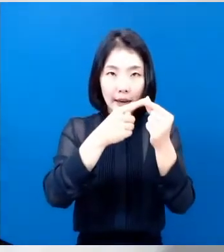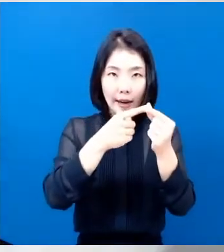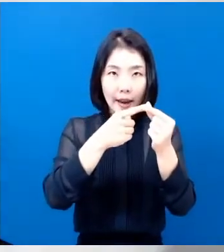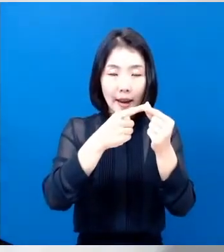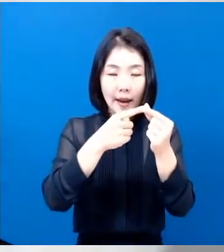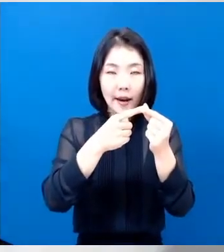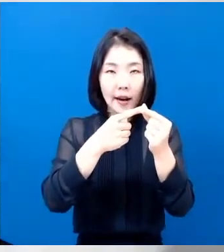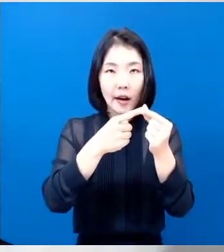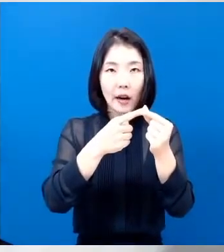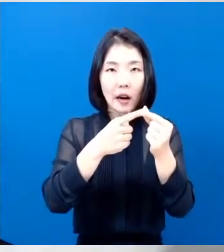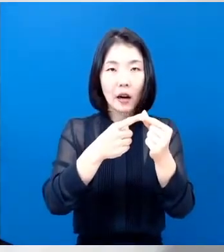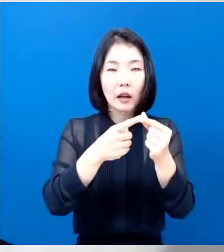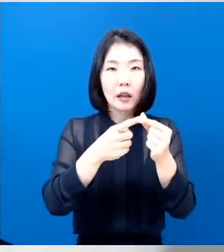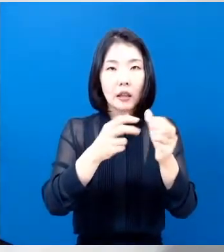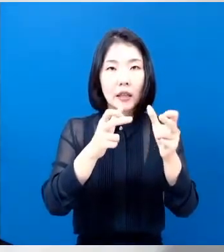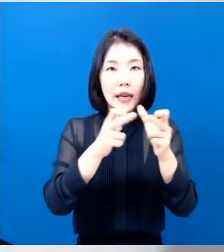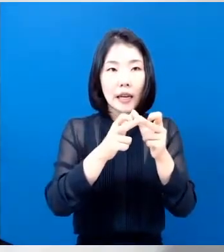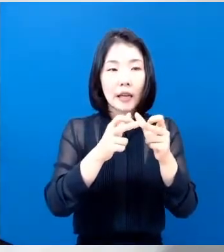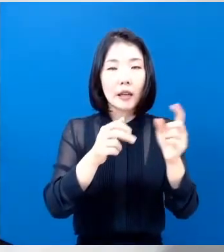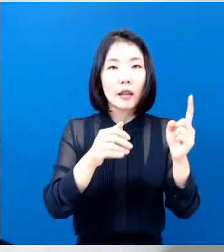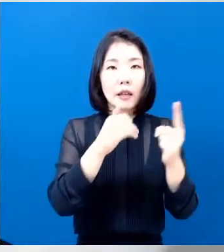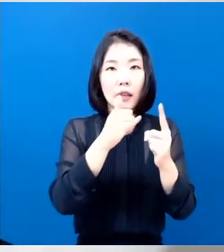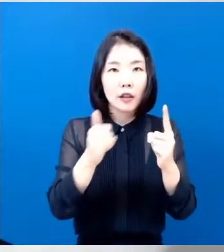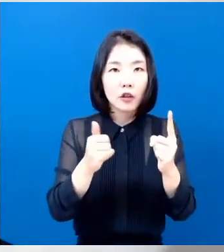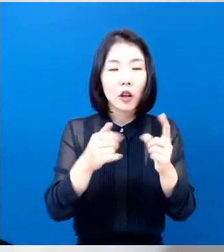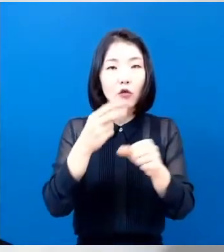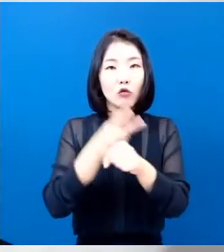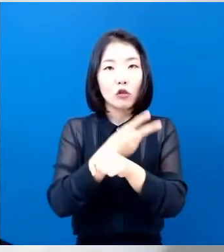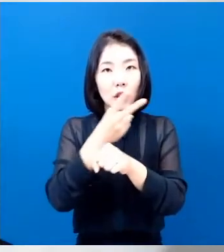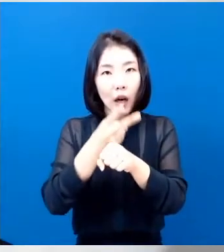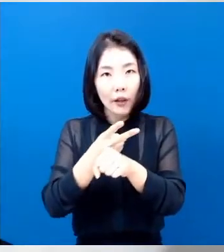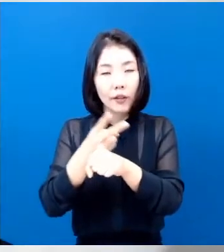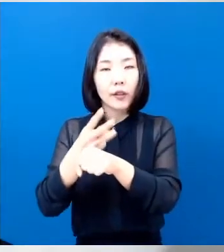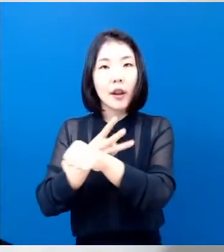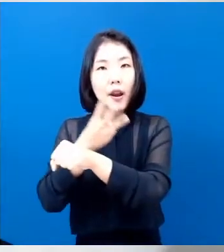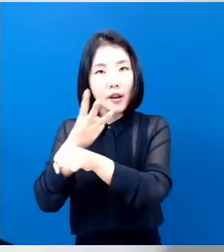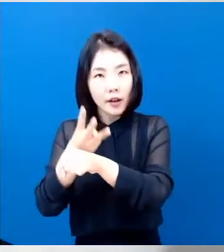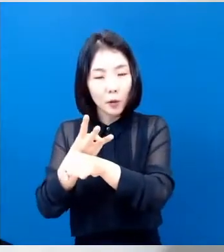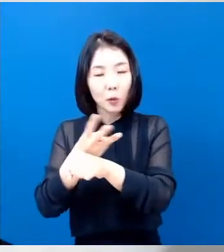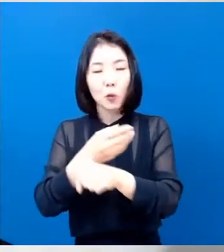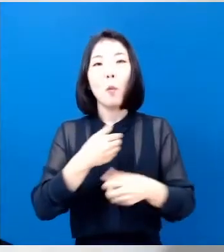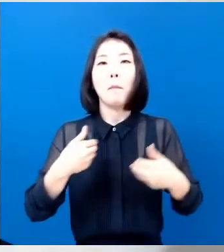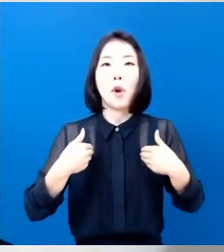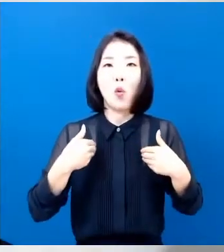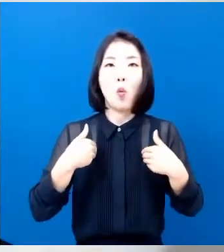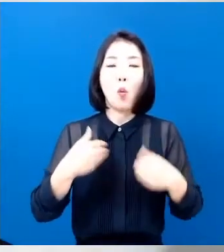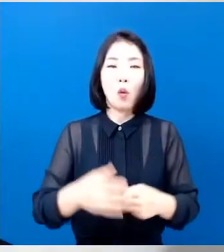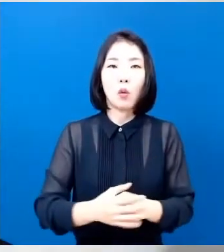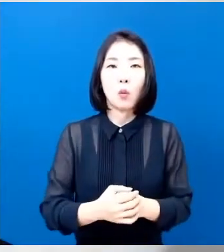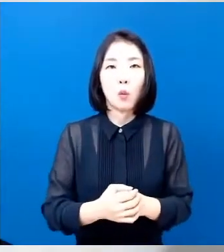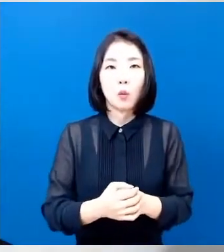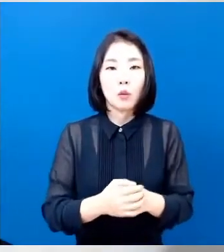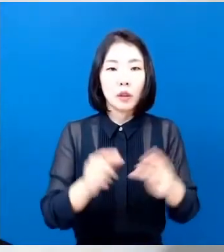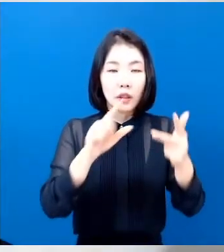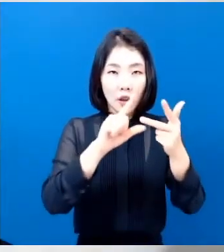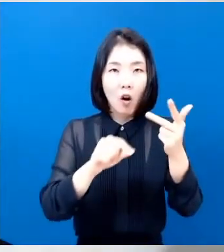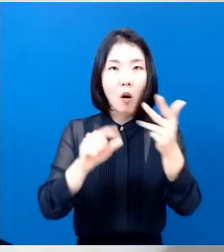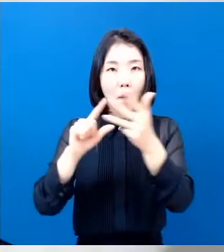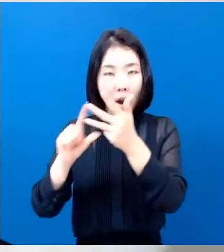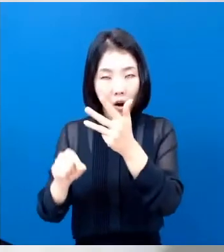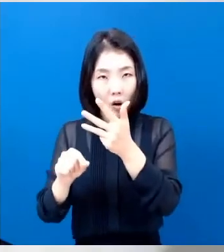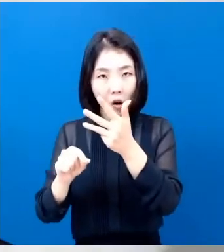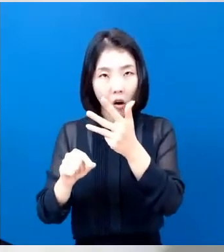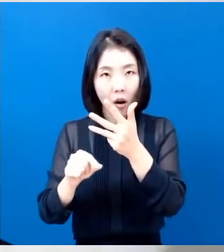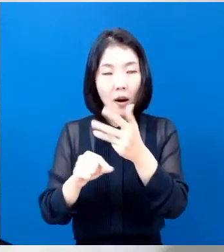장애인 일이니 2시간 반에서 3시간 정도의 시간이 소요되었습니다 7월 8월 기간동안